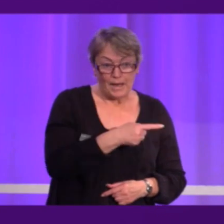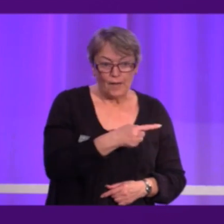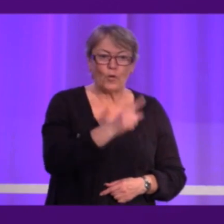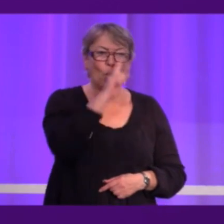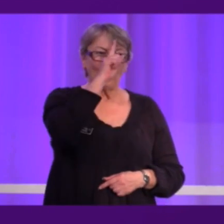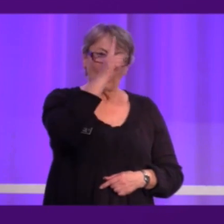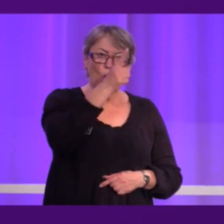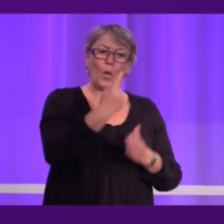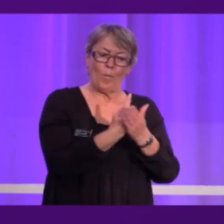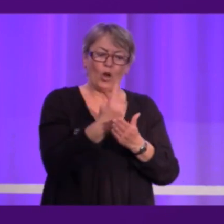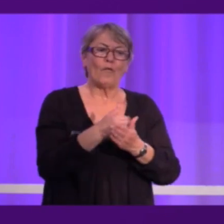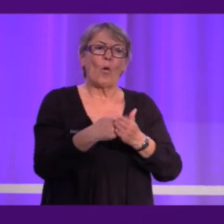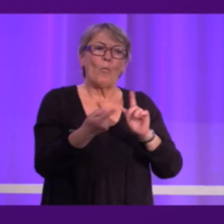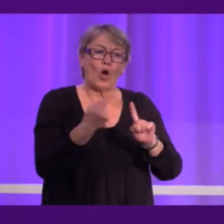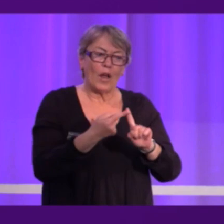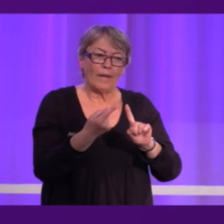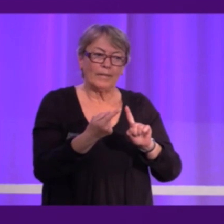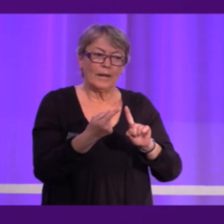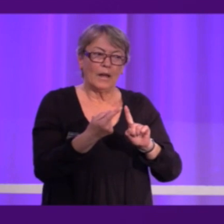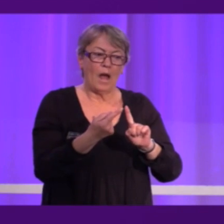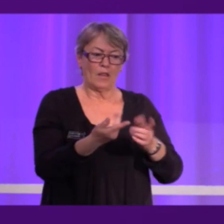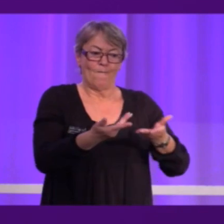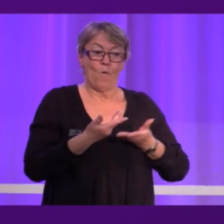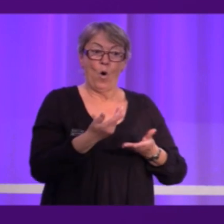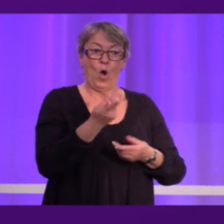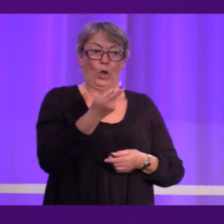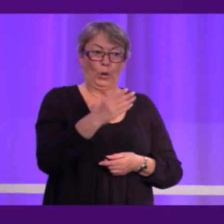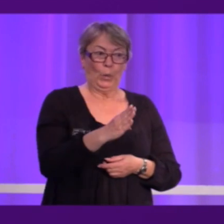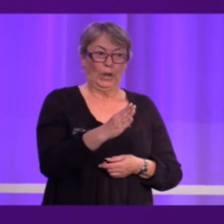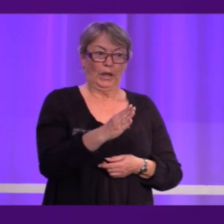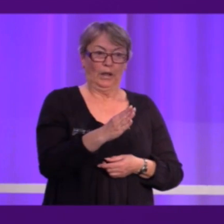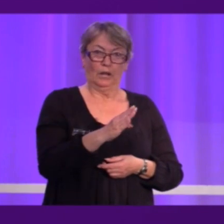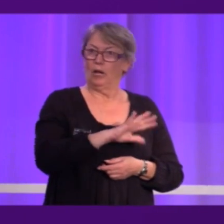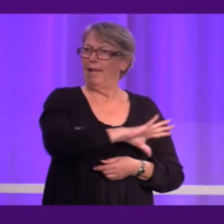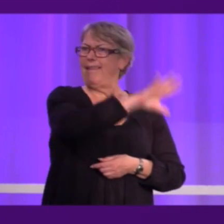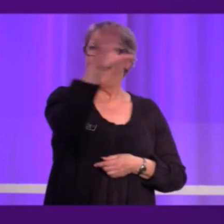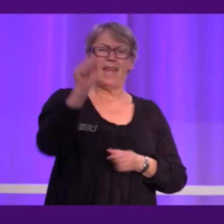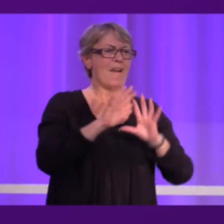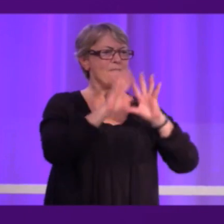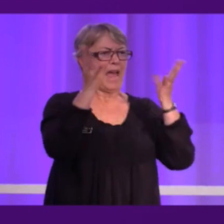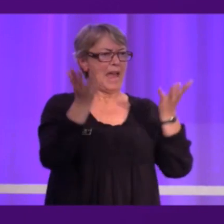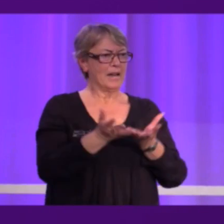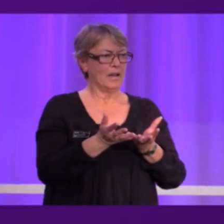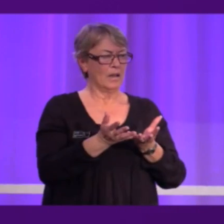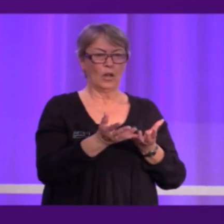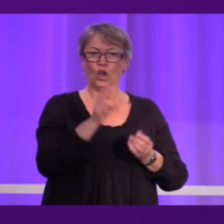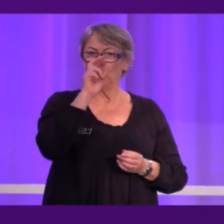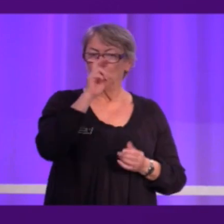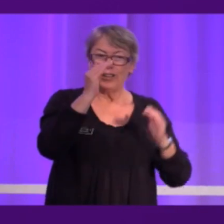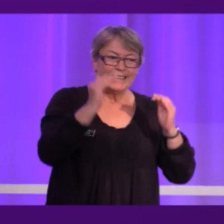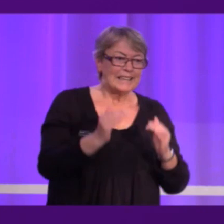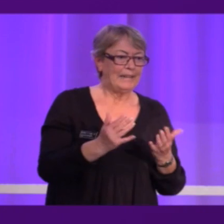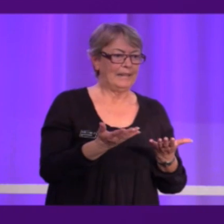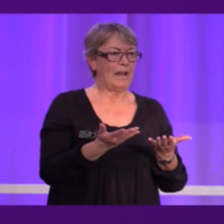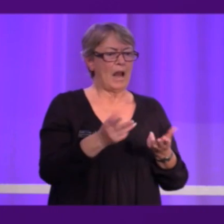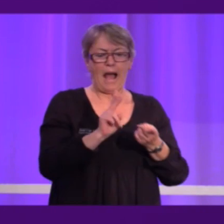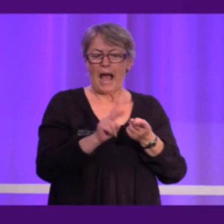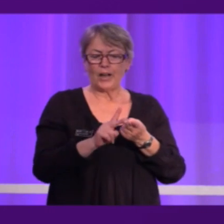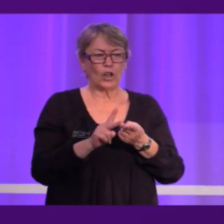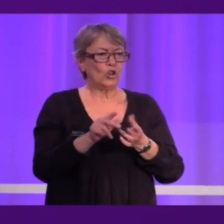ju potentialen från början att få kunder över hela världen som har synnedsättning eller